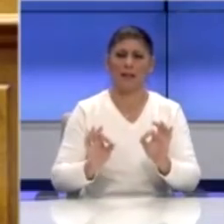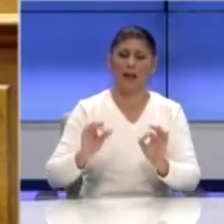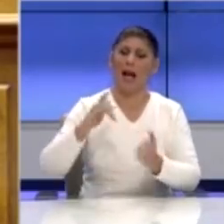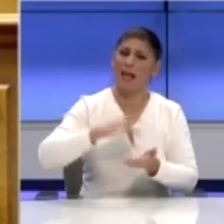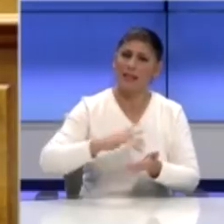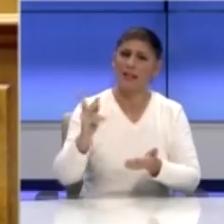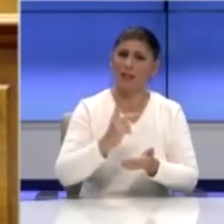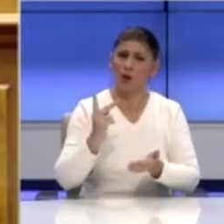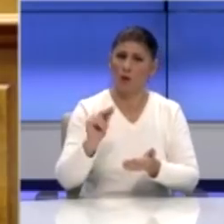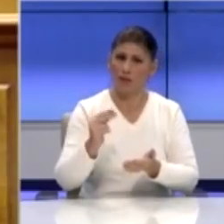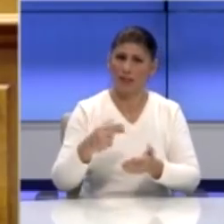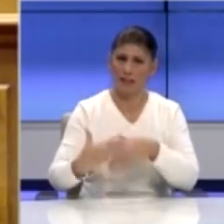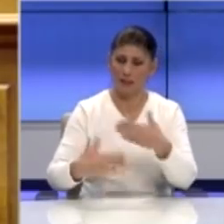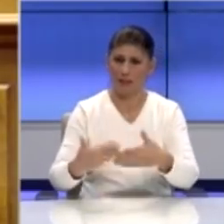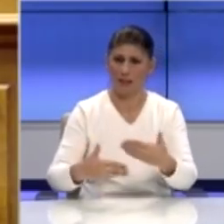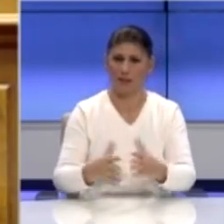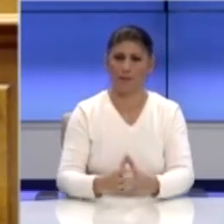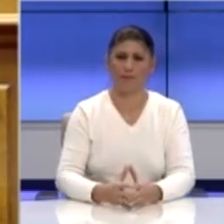αστικές κοινοβουλευτικές διαδικασίες.